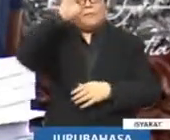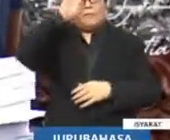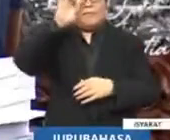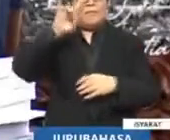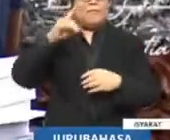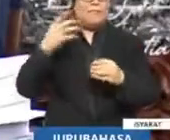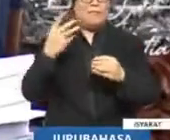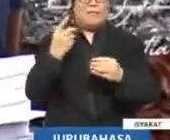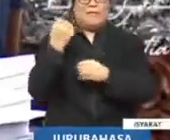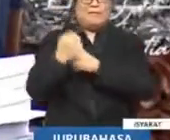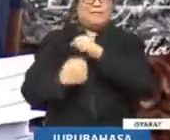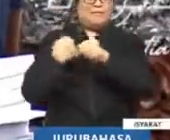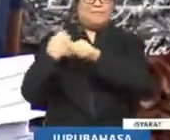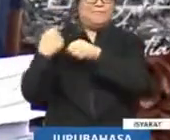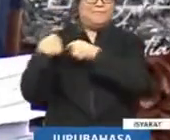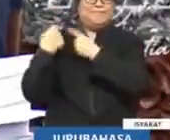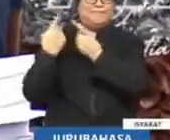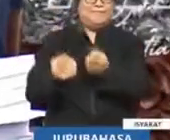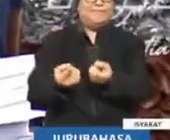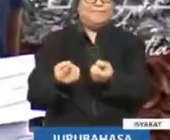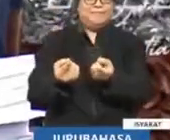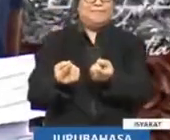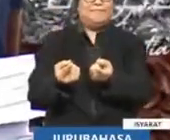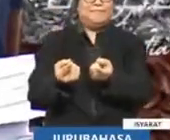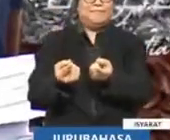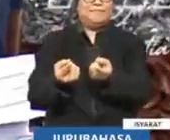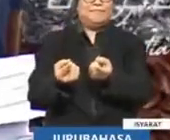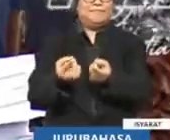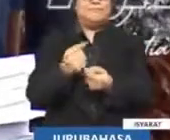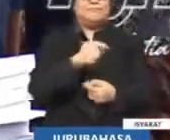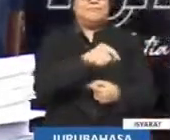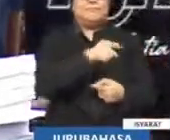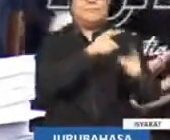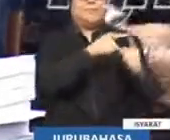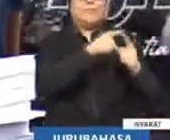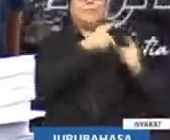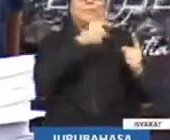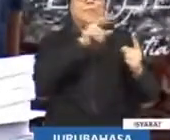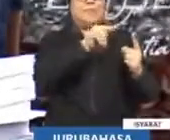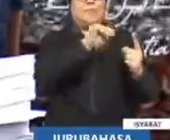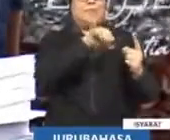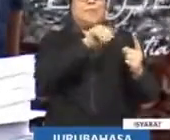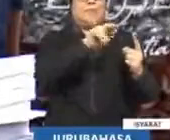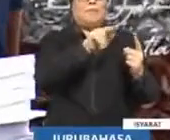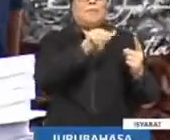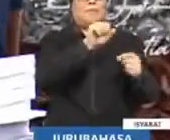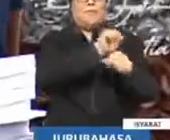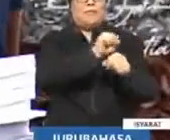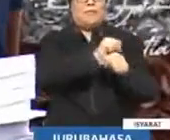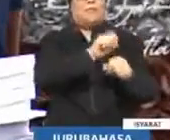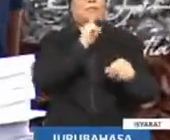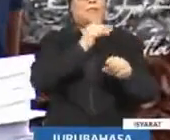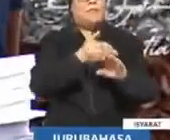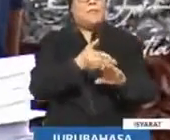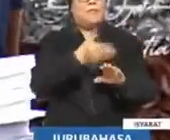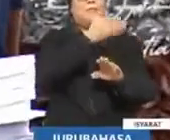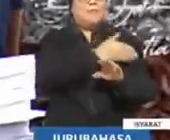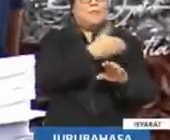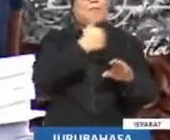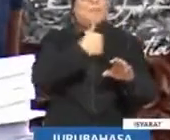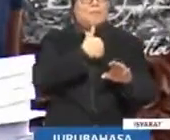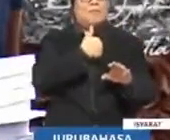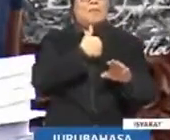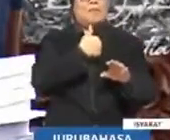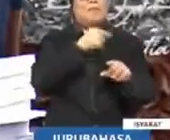sejak beberapa tahun bukan saja Daripada penjana kerja ya tetapi sebelum ini isu